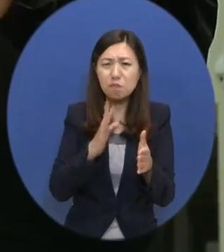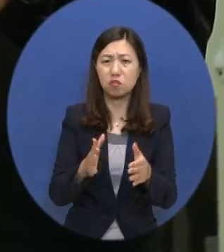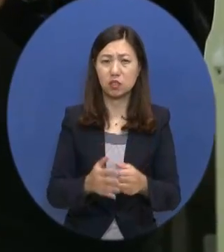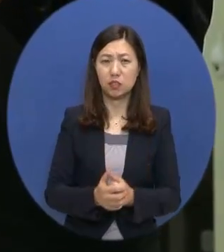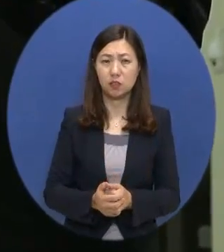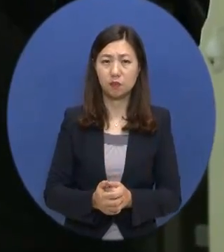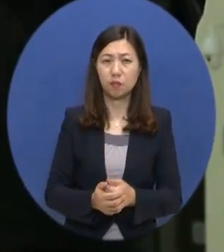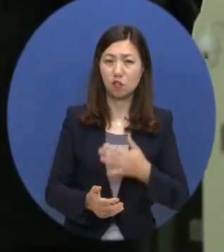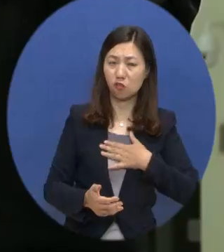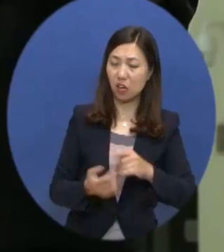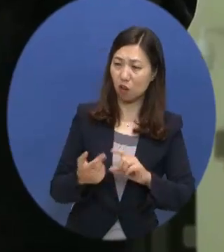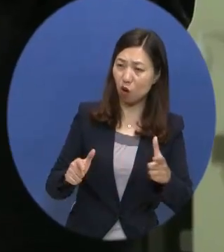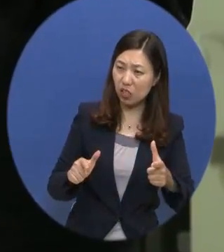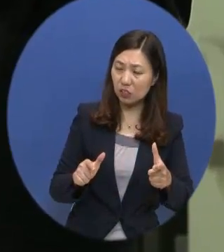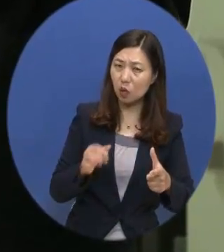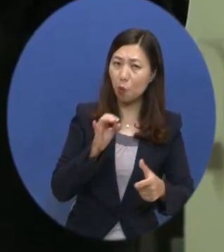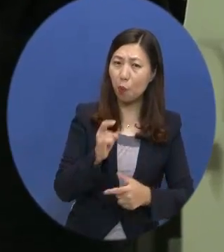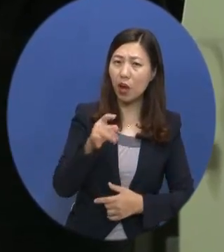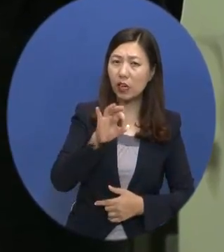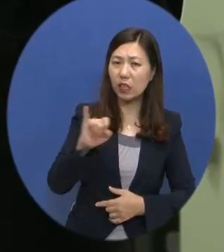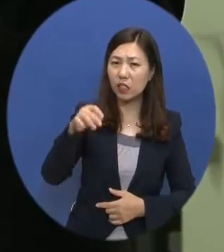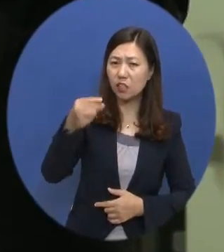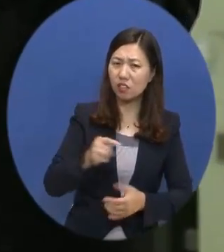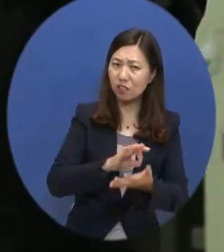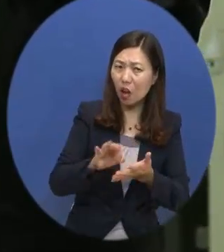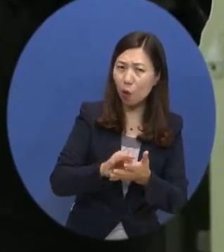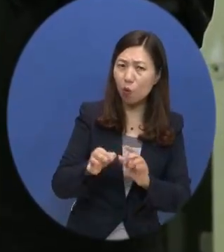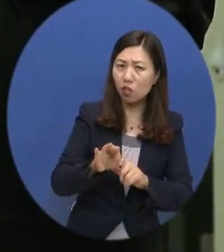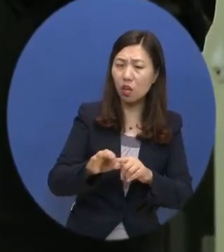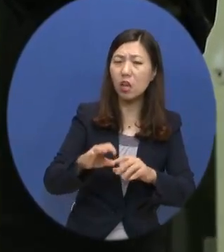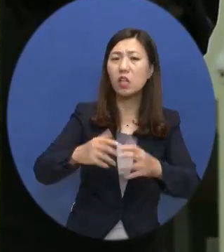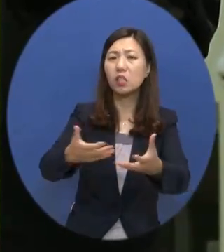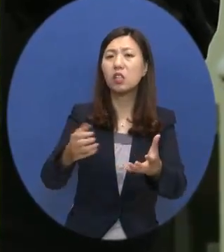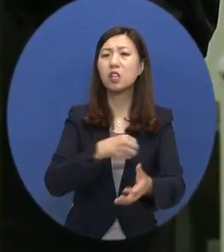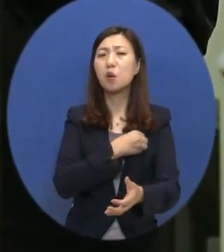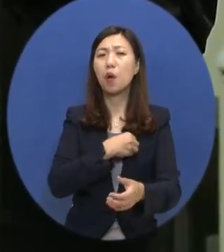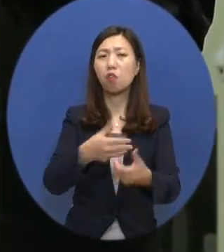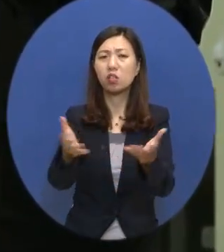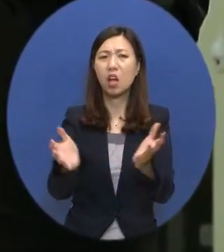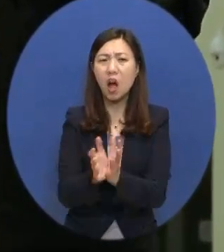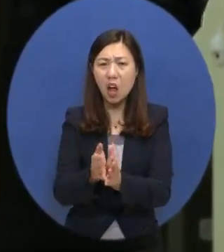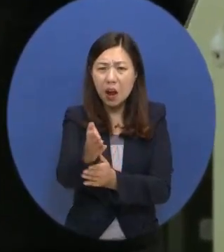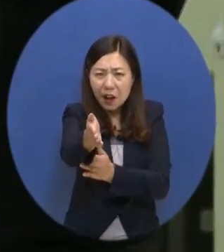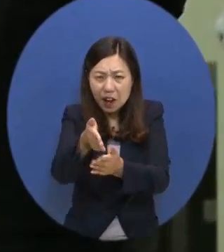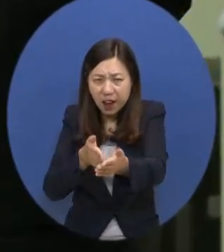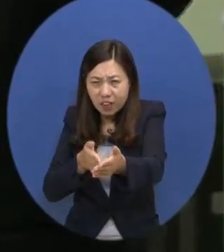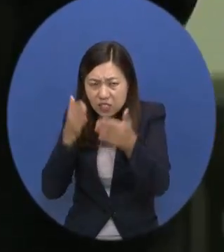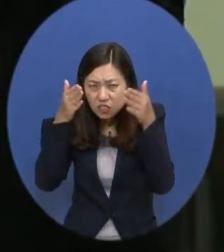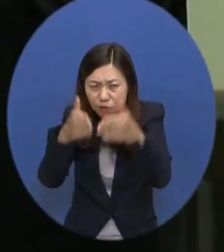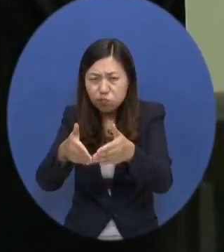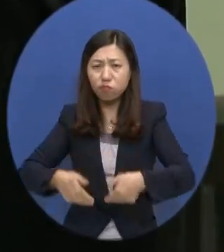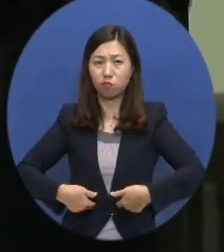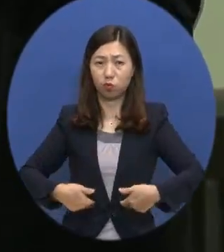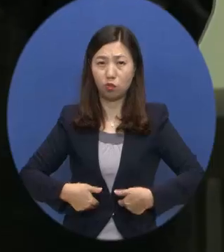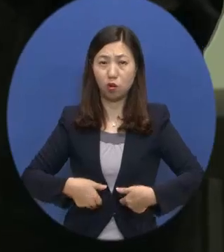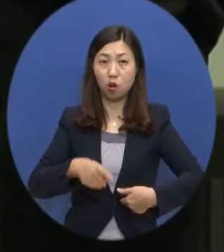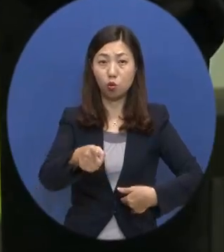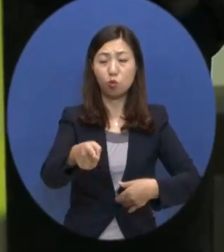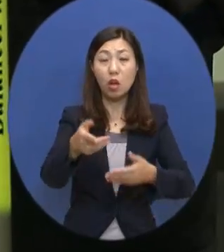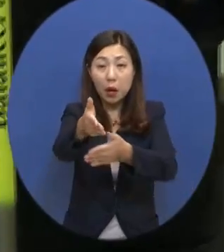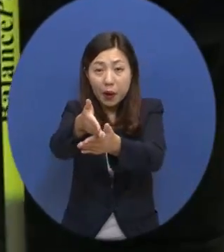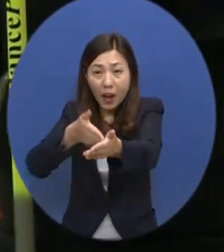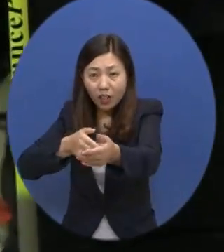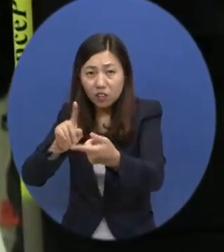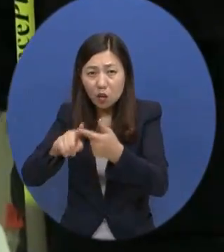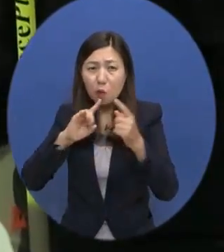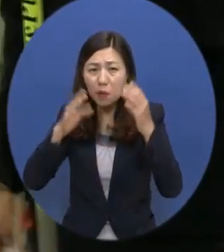이제 우리가 여러 가지 웨이트를 쓰잖아요. 그러면 팀원들 전체가 다 라인에 대해서 집중을 해줘야 되고 그러니까, 다 해줘야 된다고. 라인에 대해서만 집중을 하니까